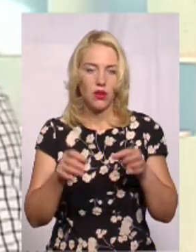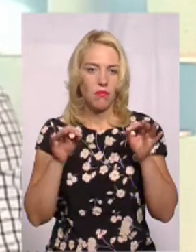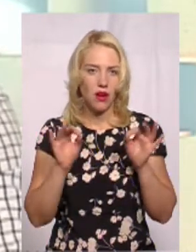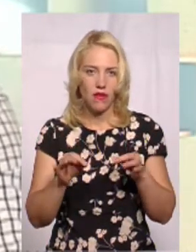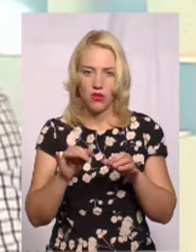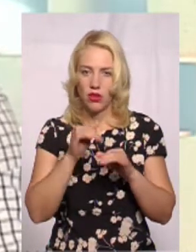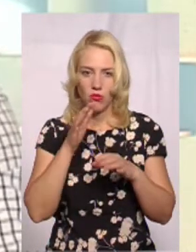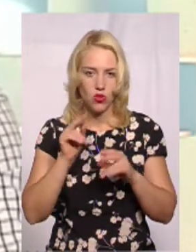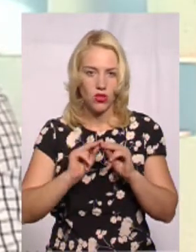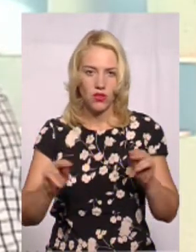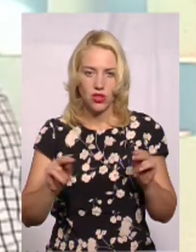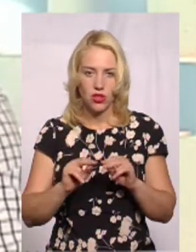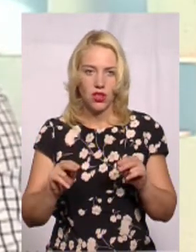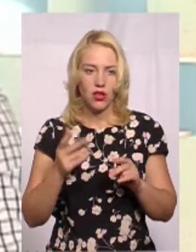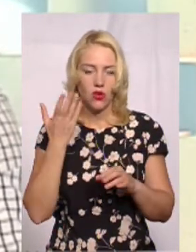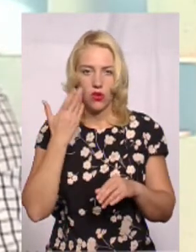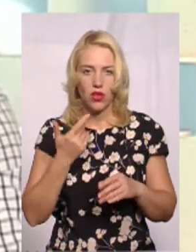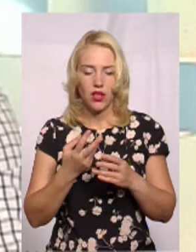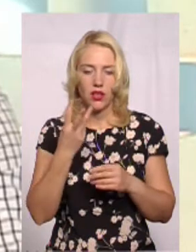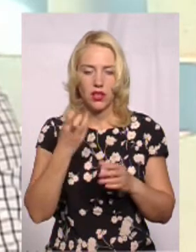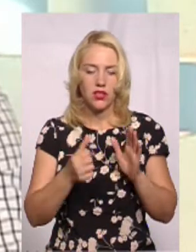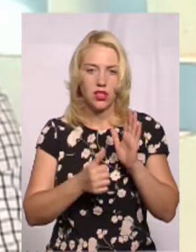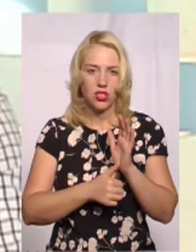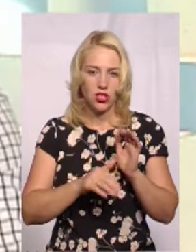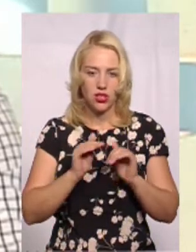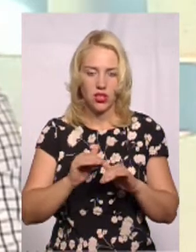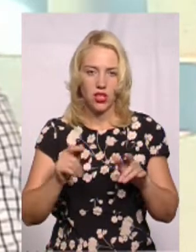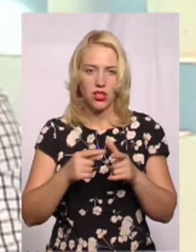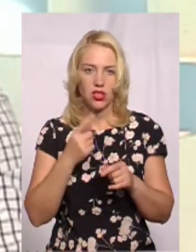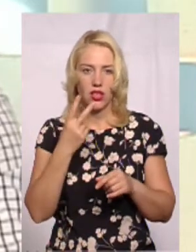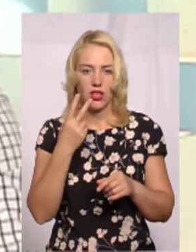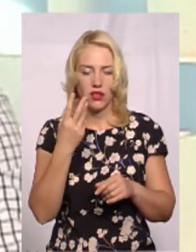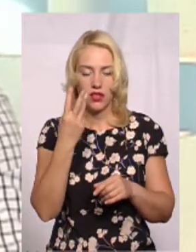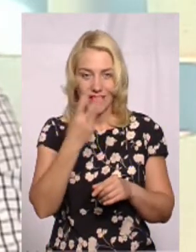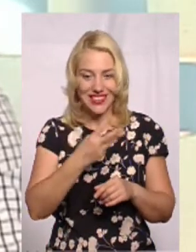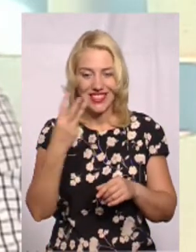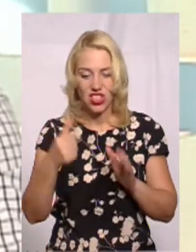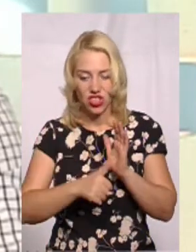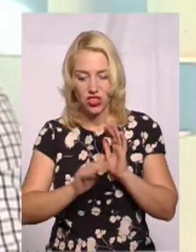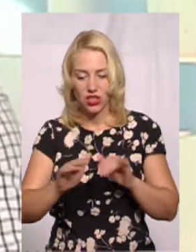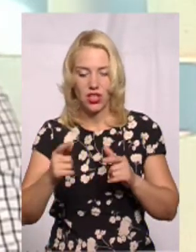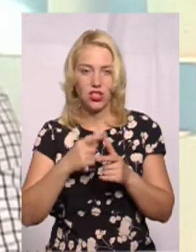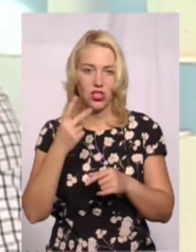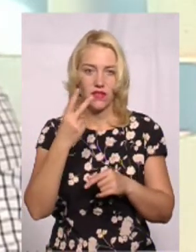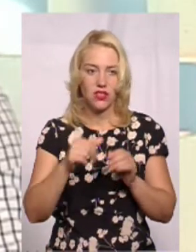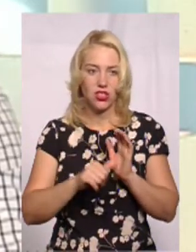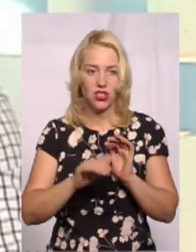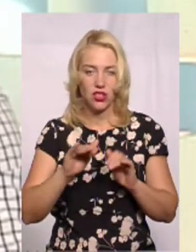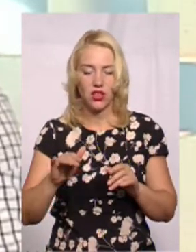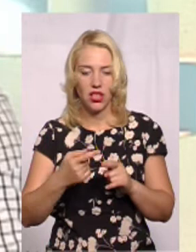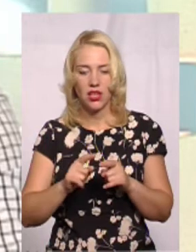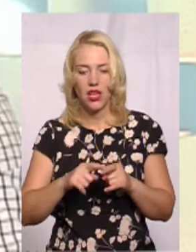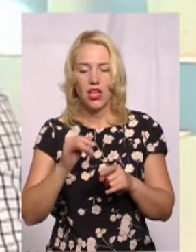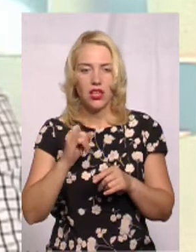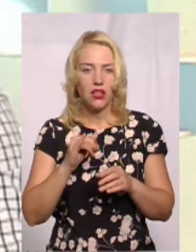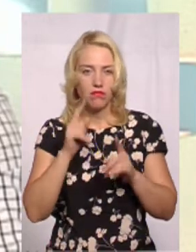що не може вчитель, коли в класі 36 дітей чи 26 дітей, рівномірно приділити стільки часу уваги, попрацювати